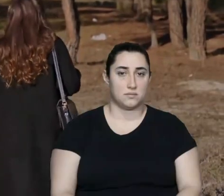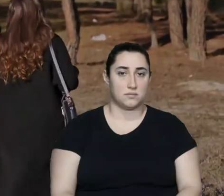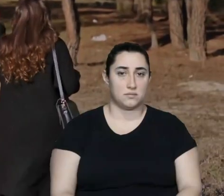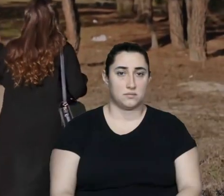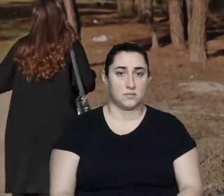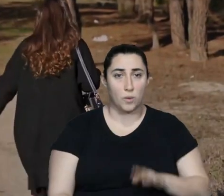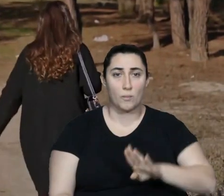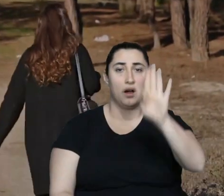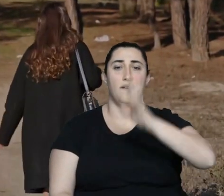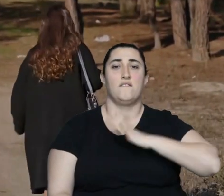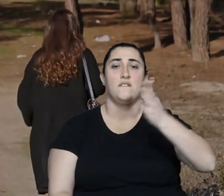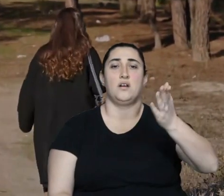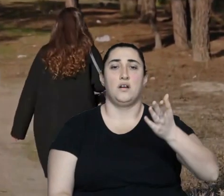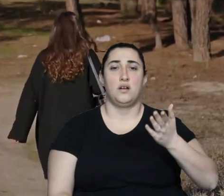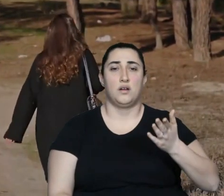Bayır var ya burada.